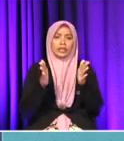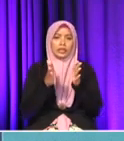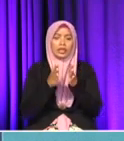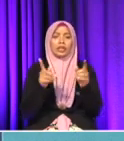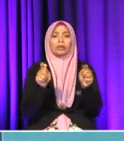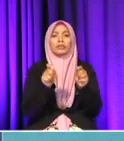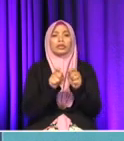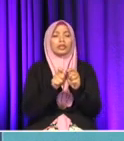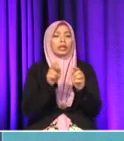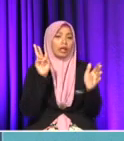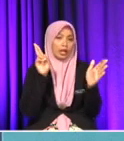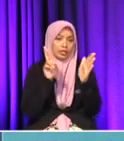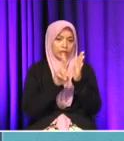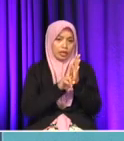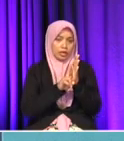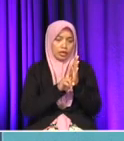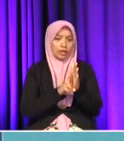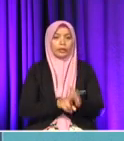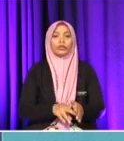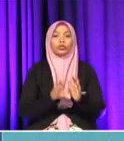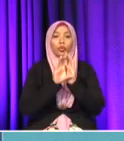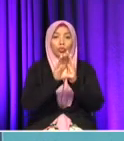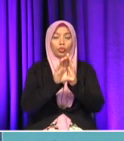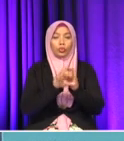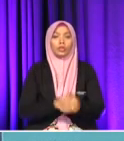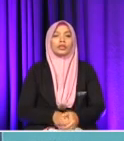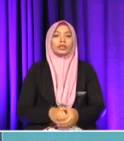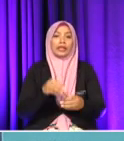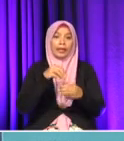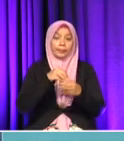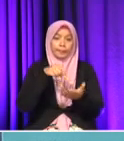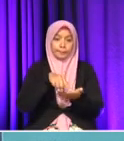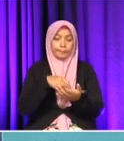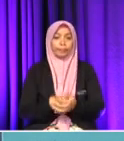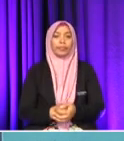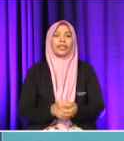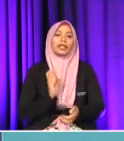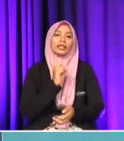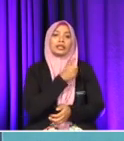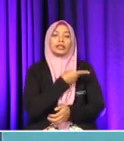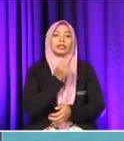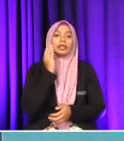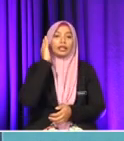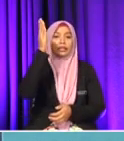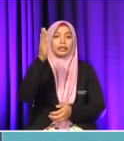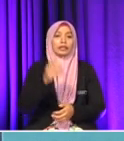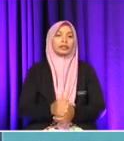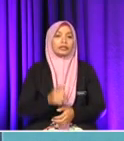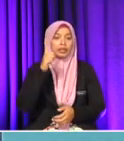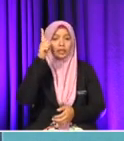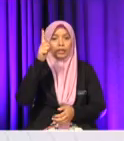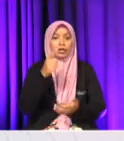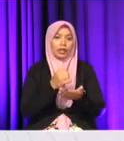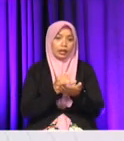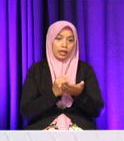dalam raja yang saya ee Berikan contoh di hadapan ee di dalam istilahnya Oke kemudian kita lihat keadaan kasar